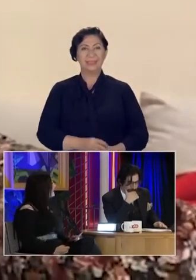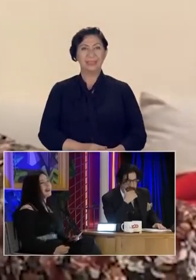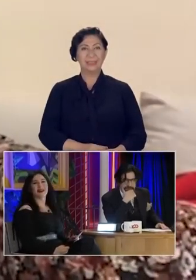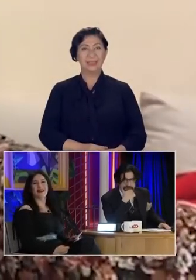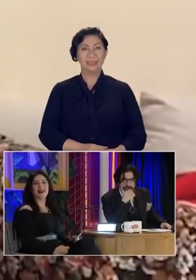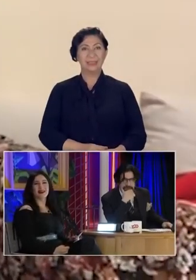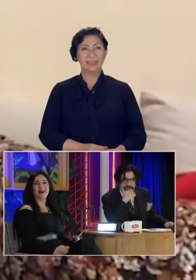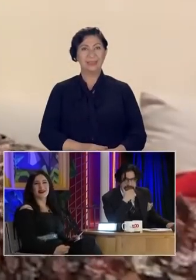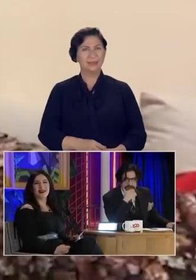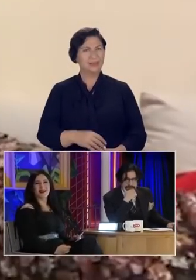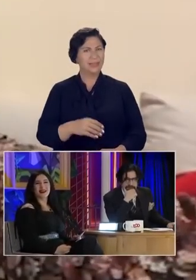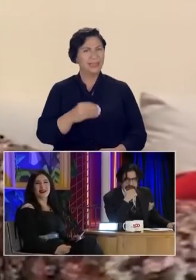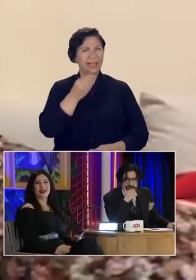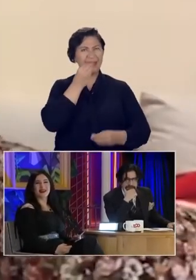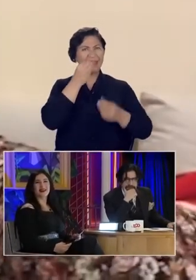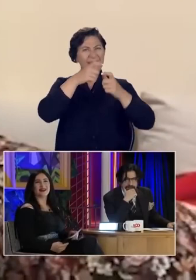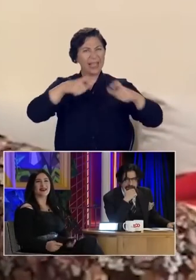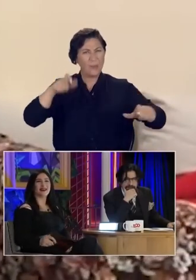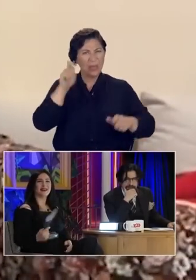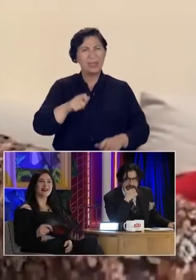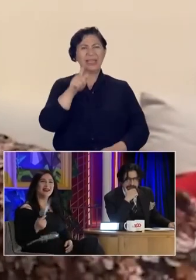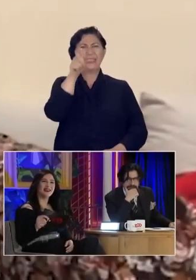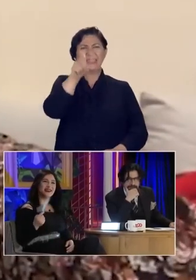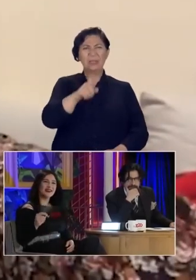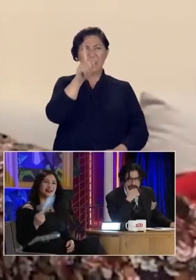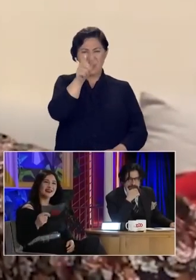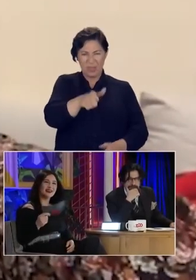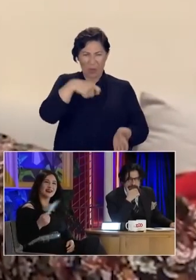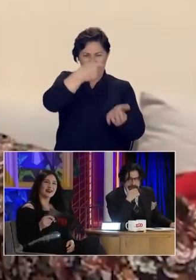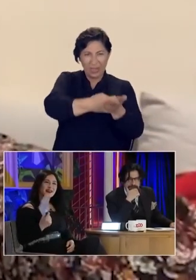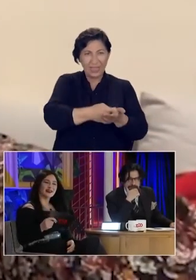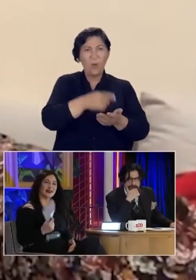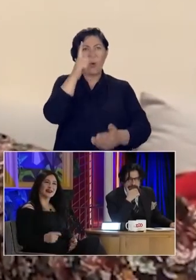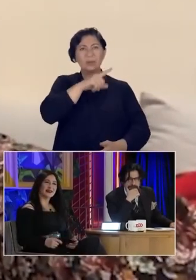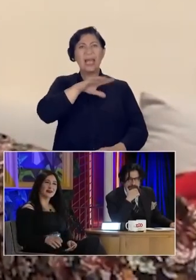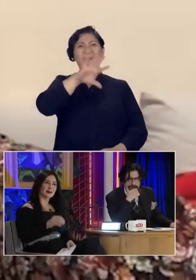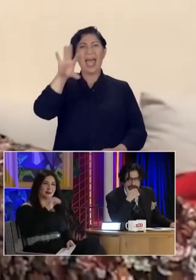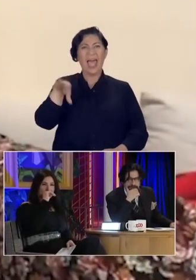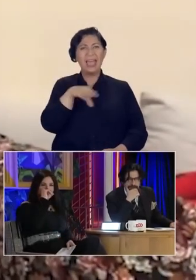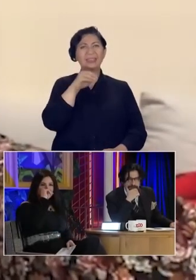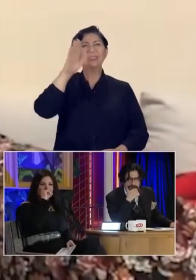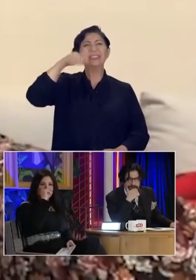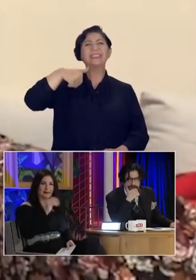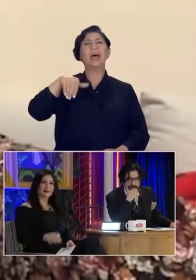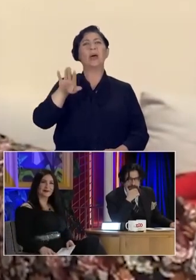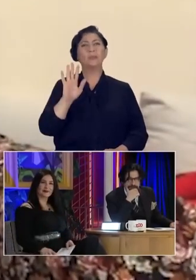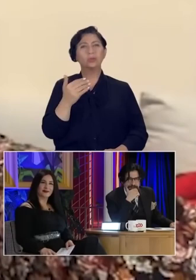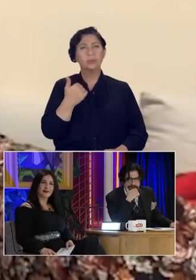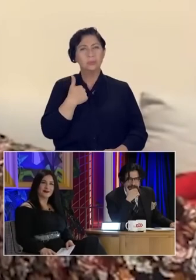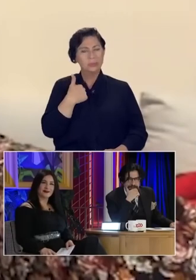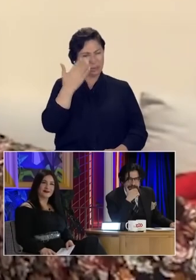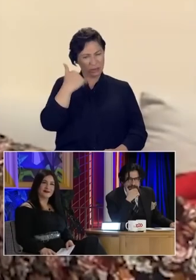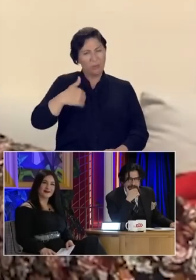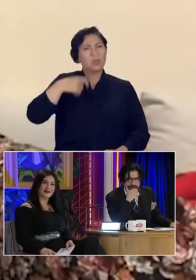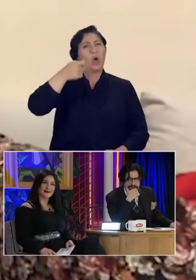nişanı dedi yemekli yapacağız. Kişi başı dedi para ödedik. O yüzden herkesi çağıramazdık. Biliyorsun onun salonlarını biliyorsun.